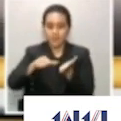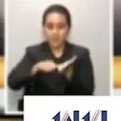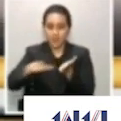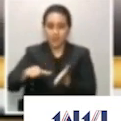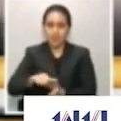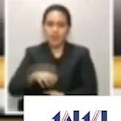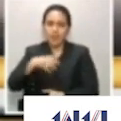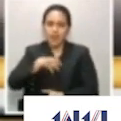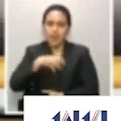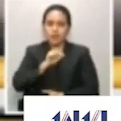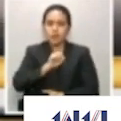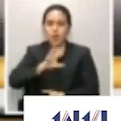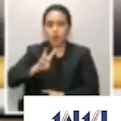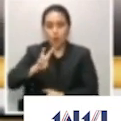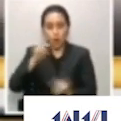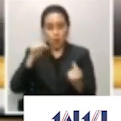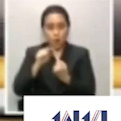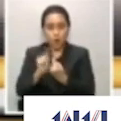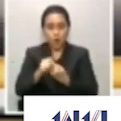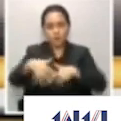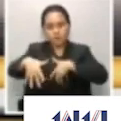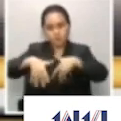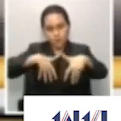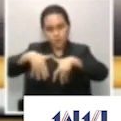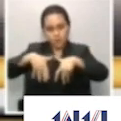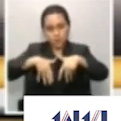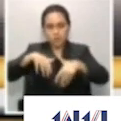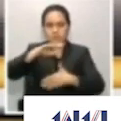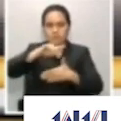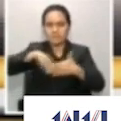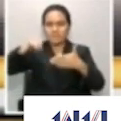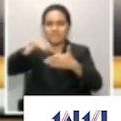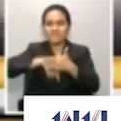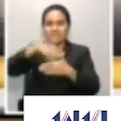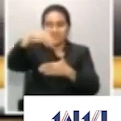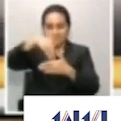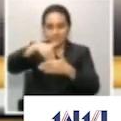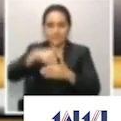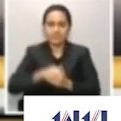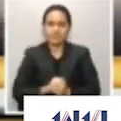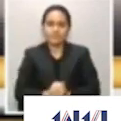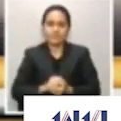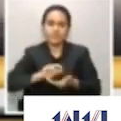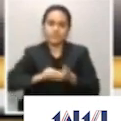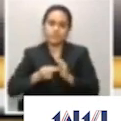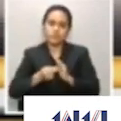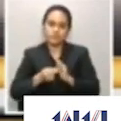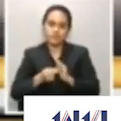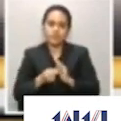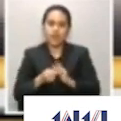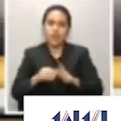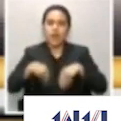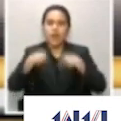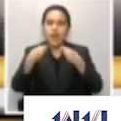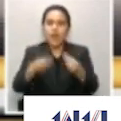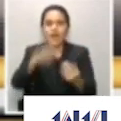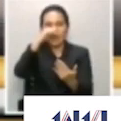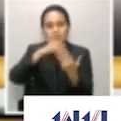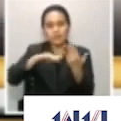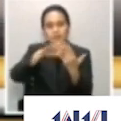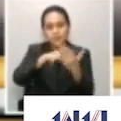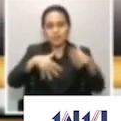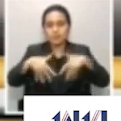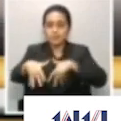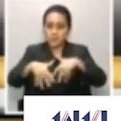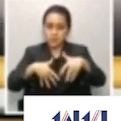เลือกตั้งของประชาชนเพื่อชาติและประชาชนไม่ใช่ตอบแทนเกื้อหนุน